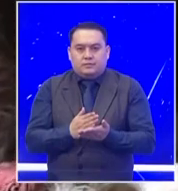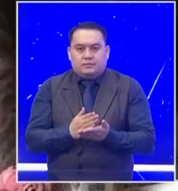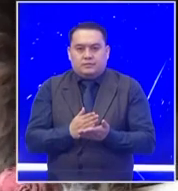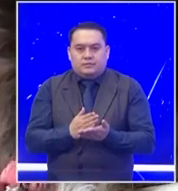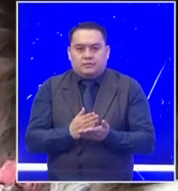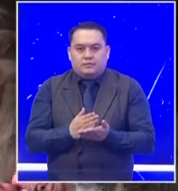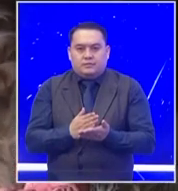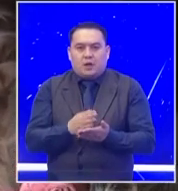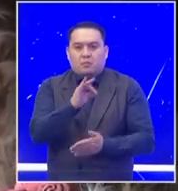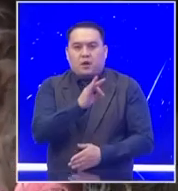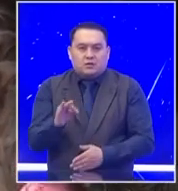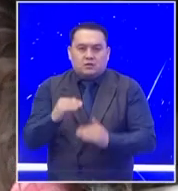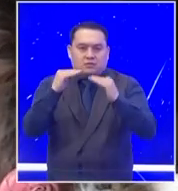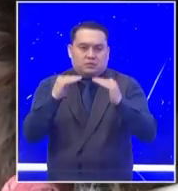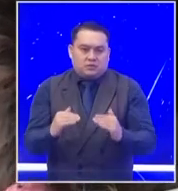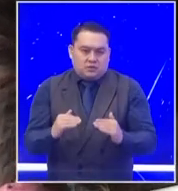Очень это проценты низкие.